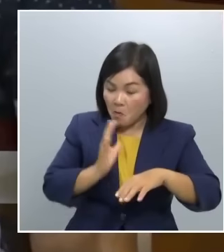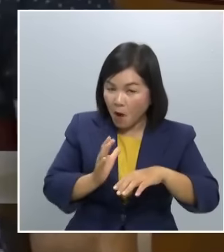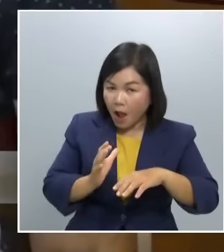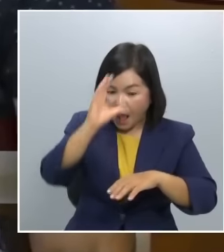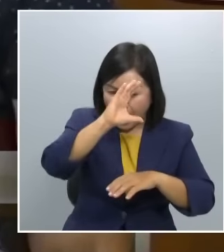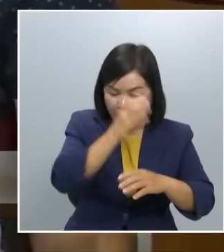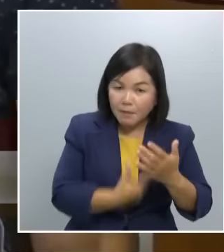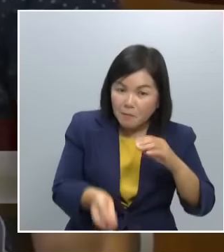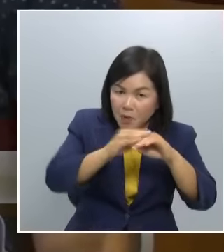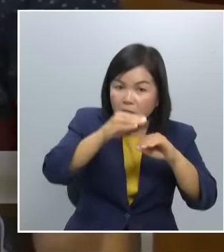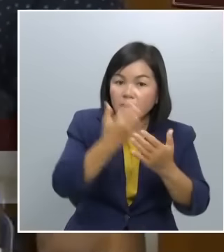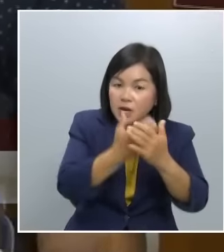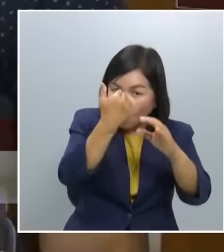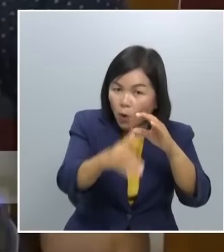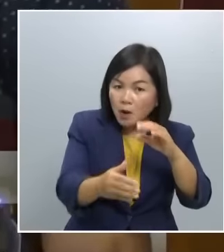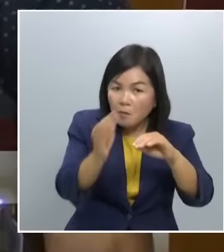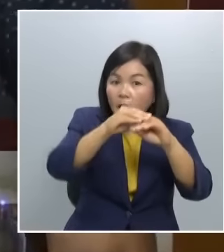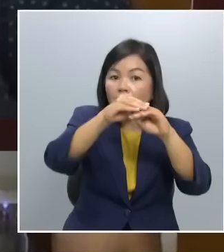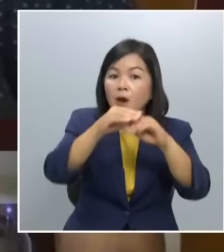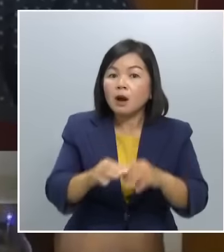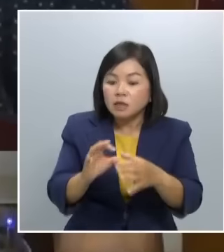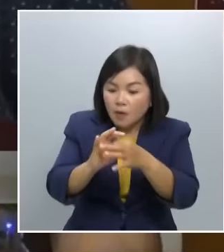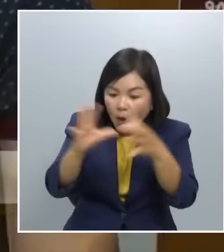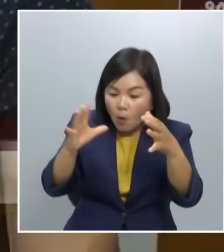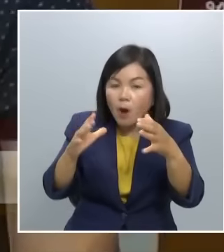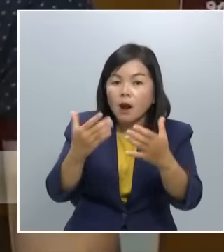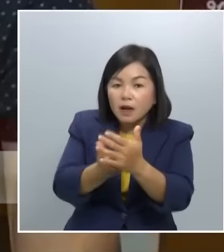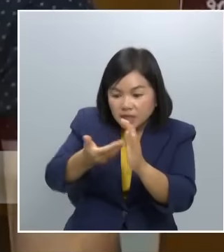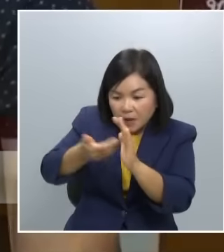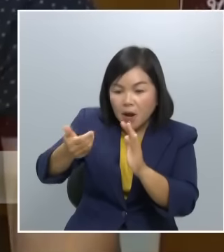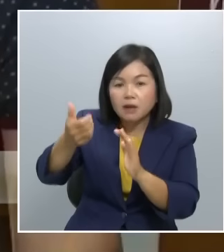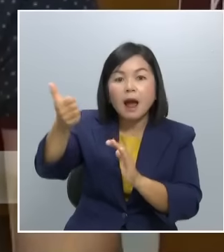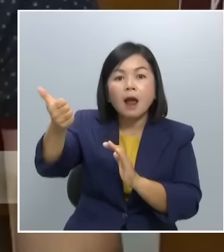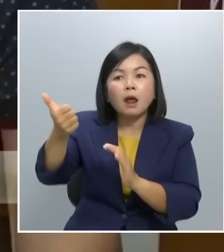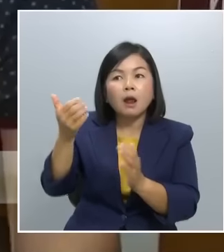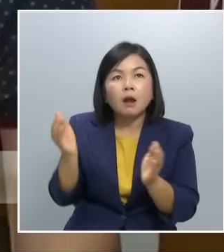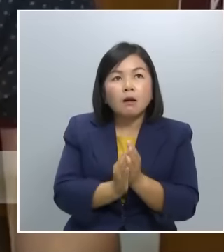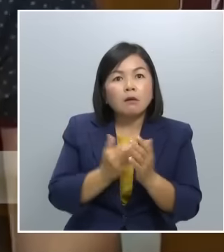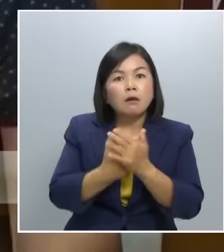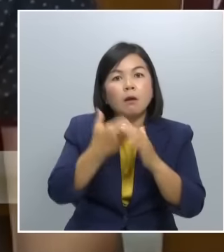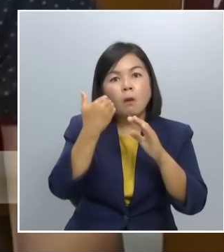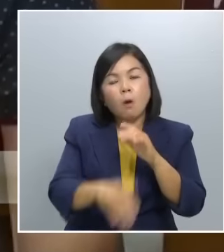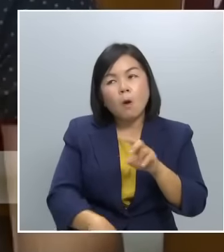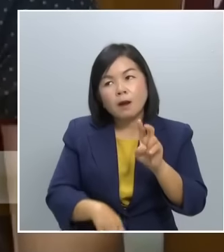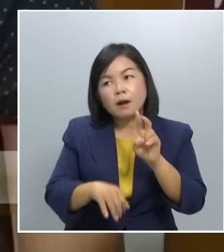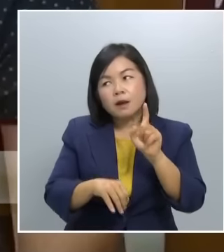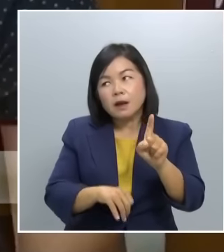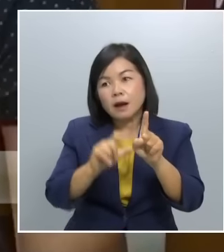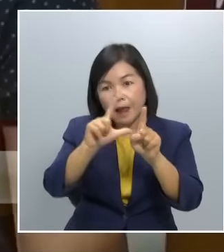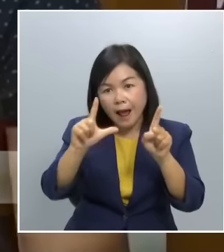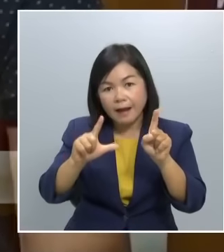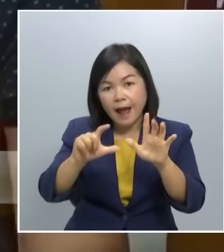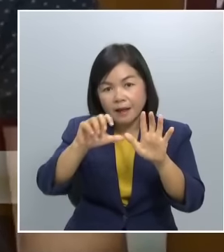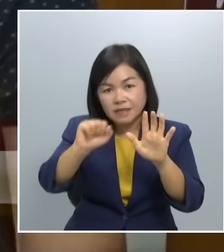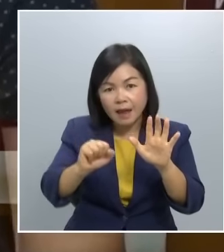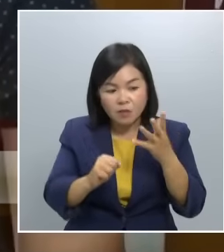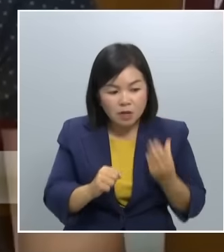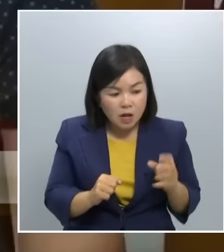พิ่มเพื่อที่จะปลดล็อกแล้วก็เอาเงินเราออกมาประมาณ 1.5 ไอ้ 200,000 กว่าบาทเนี่ยก็ไปยืมคน